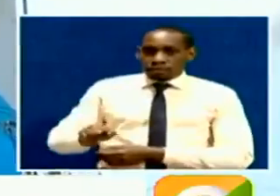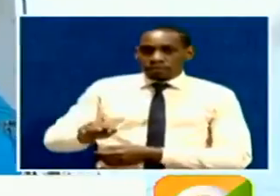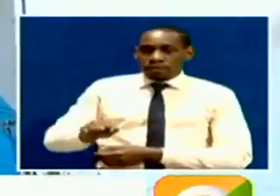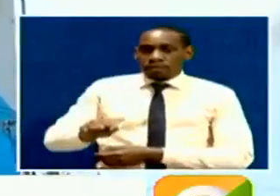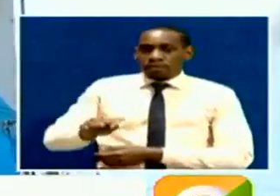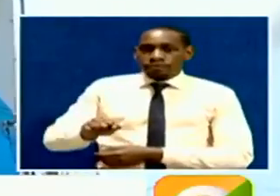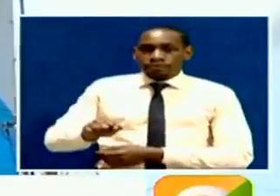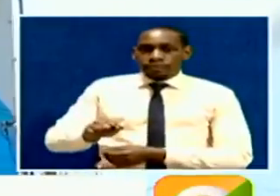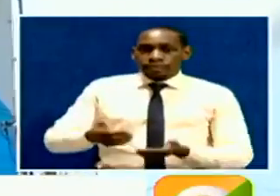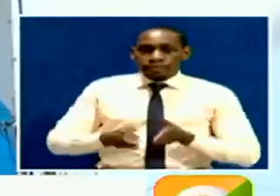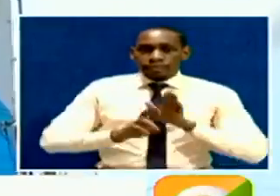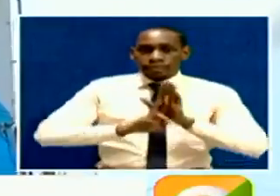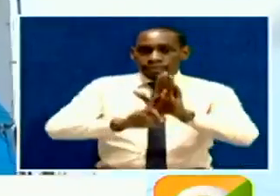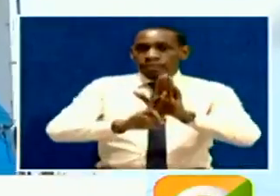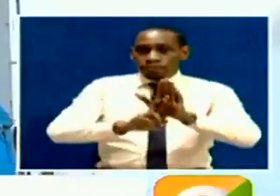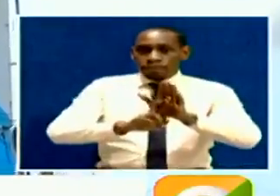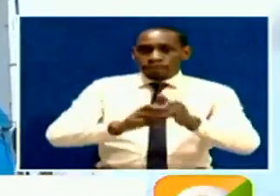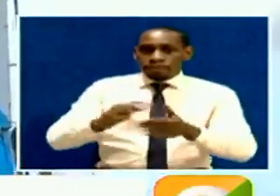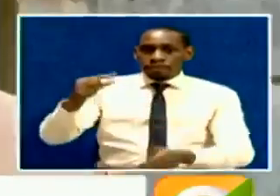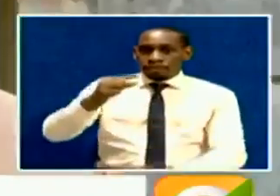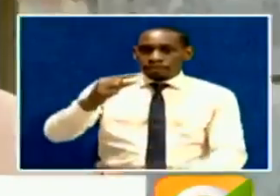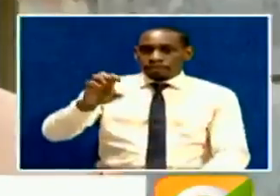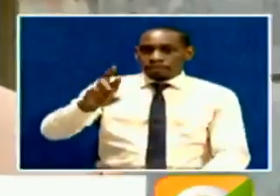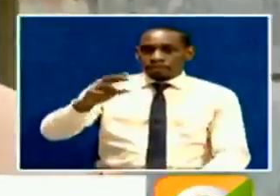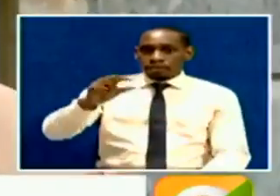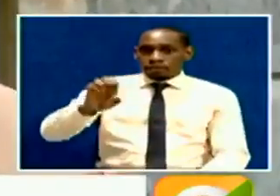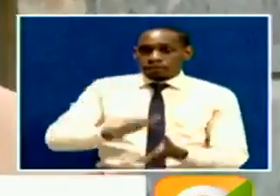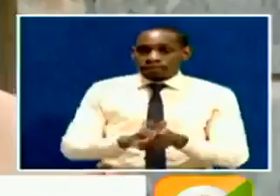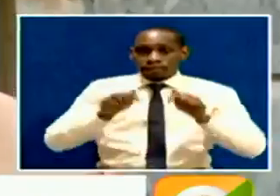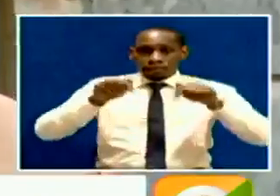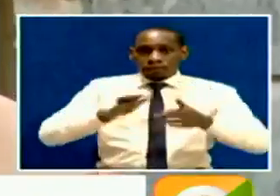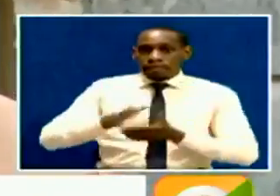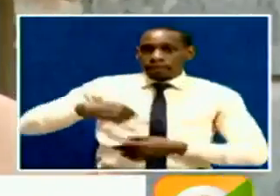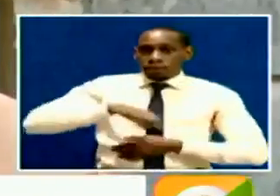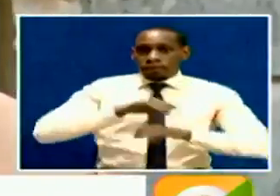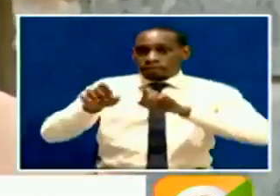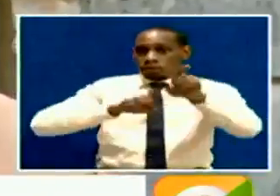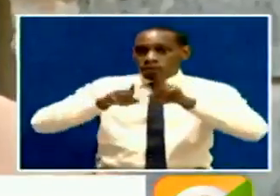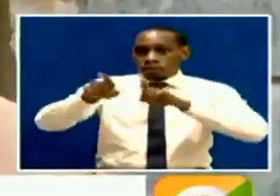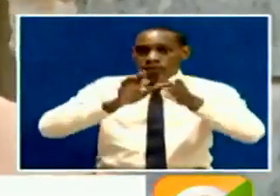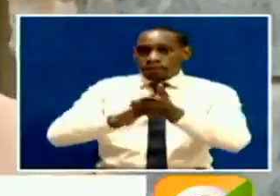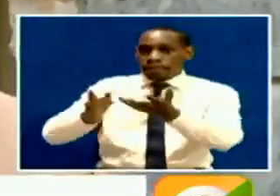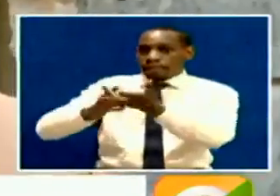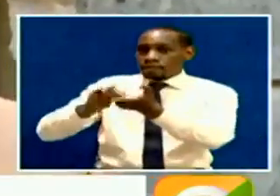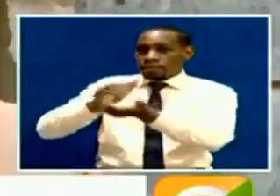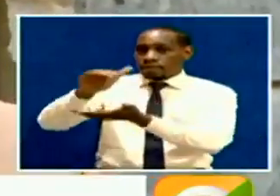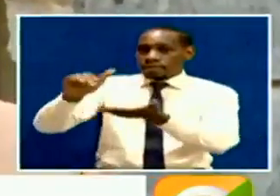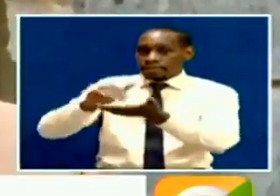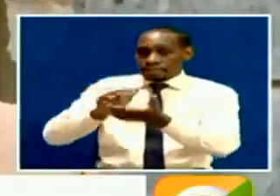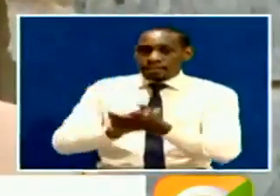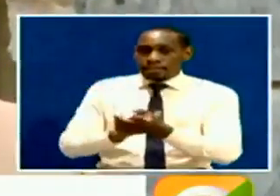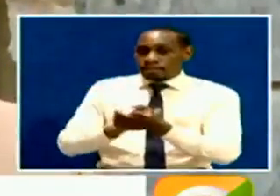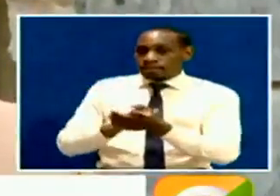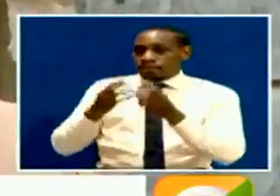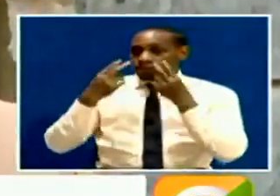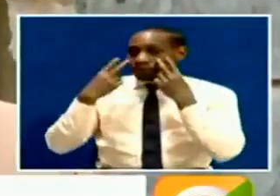Empowerment Party ikipeperushwa na George Koimburi. Siku ya leo tumetembea pale Taring Center na